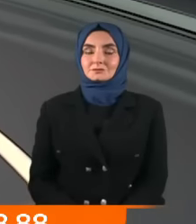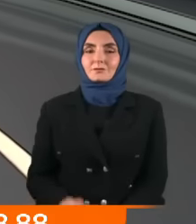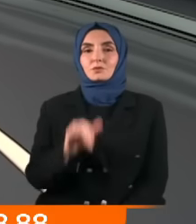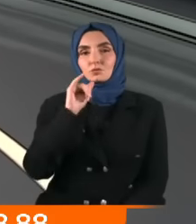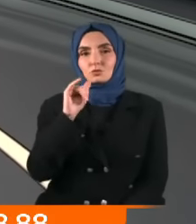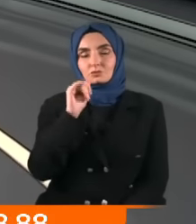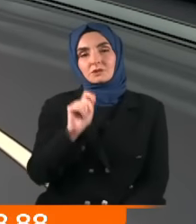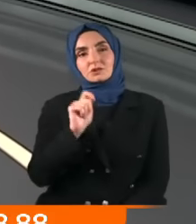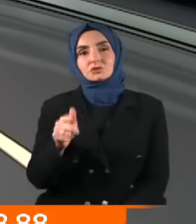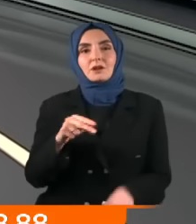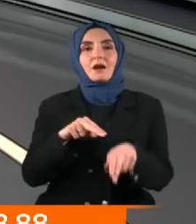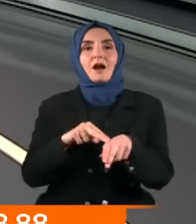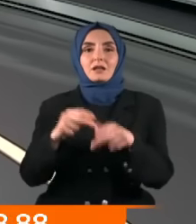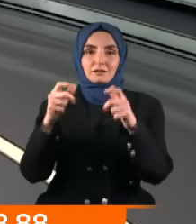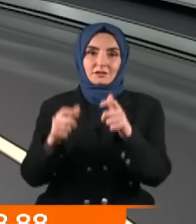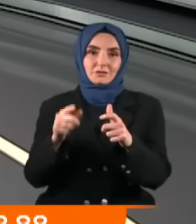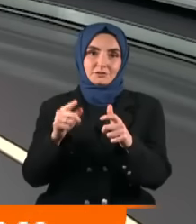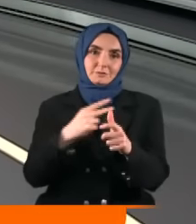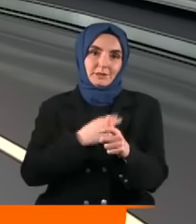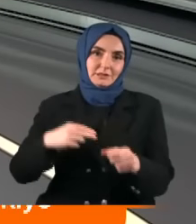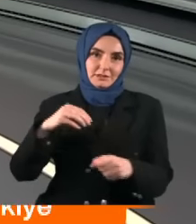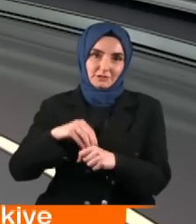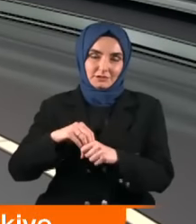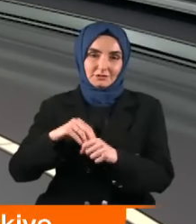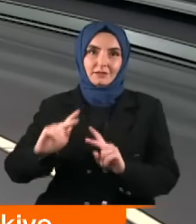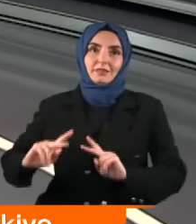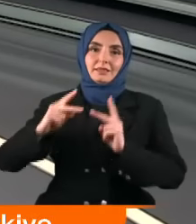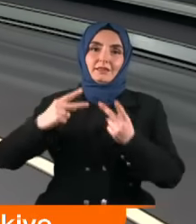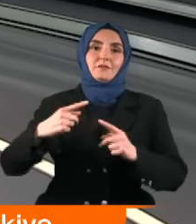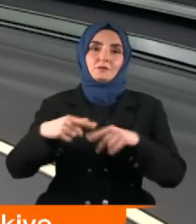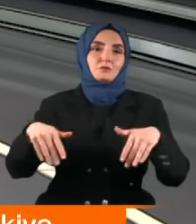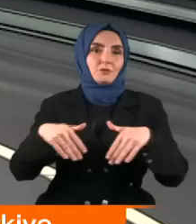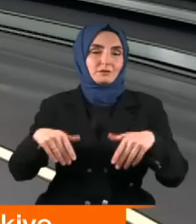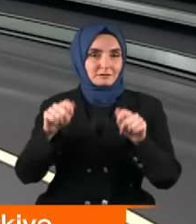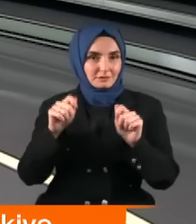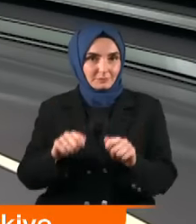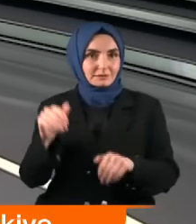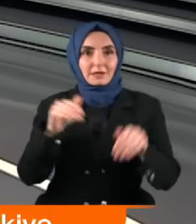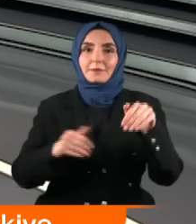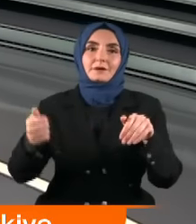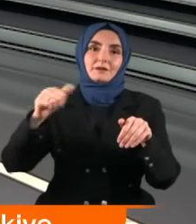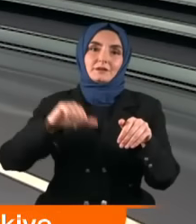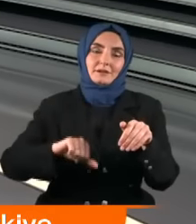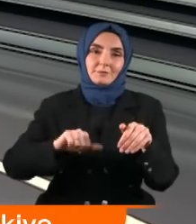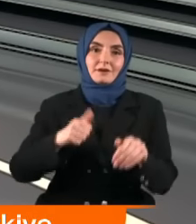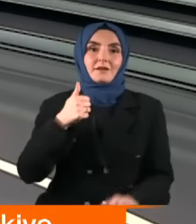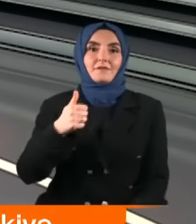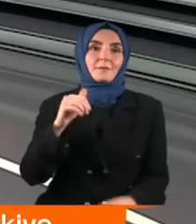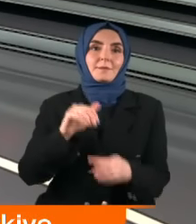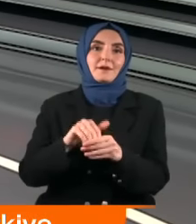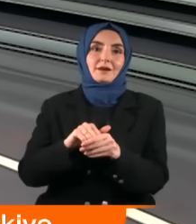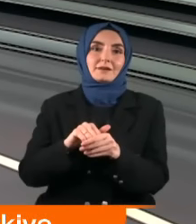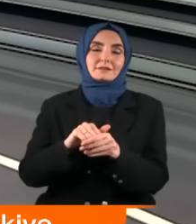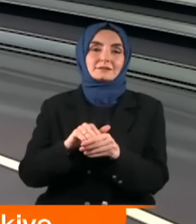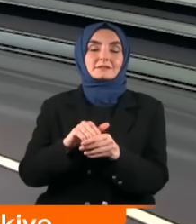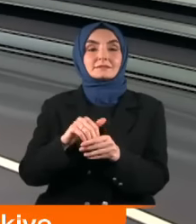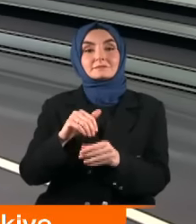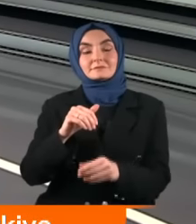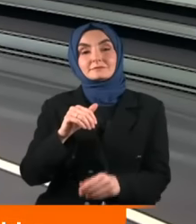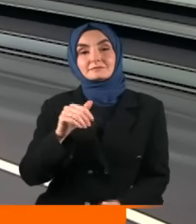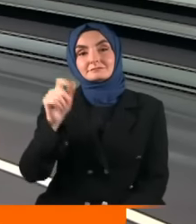Düzce Kaynaşlı Belediyesi'nde devir teslim töreni vardı. Seçimi kaybeden Yeniden Refah Partili eski başkan Birol Şahin, törene katılan MHP